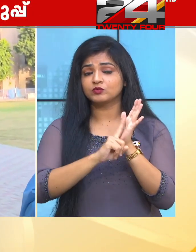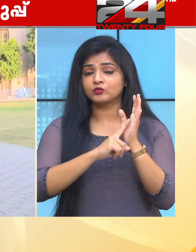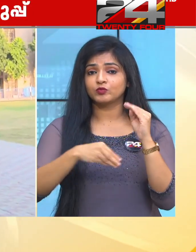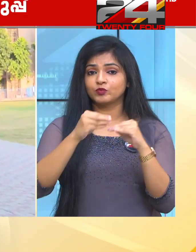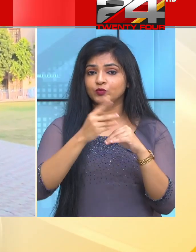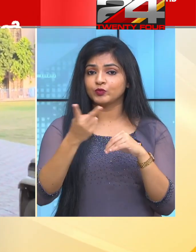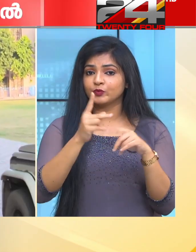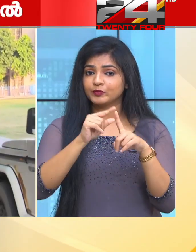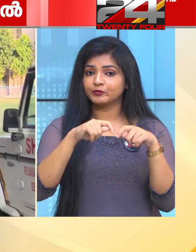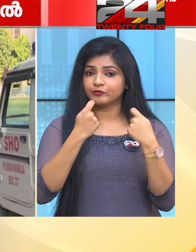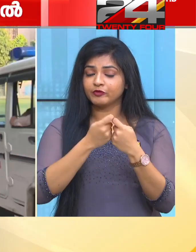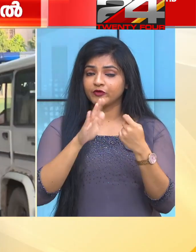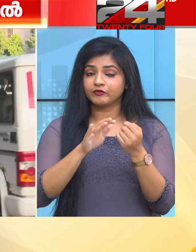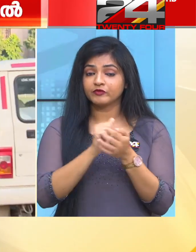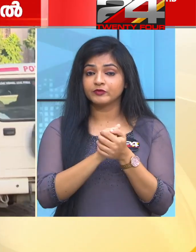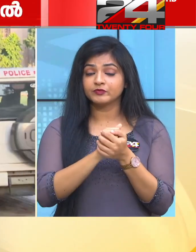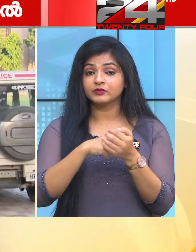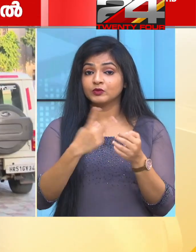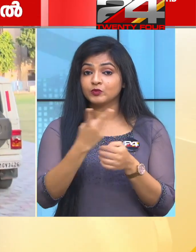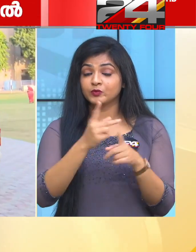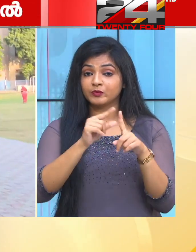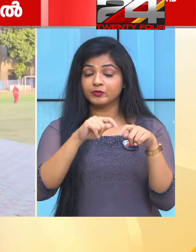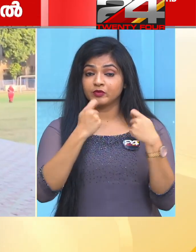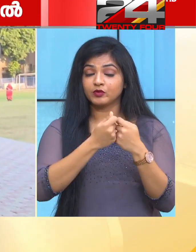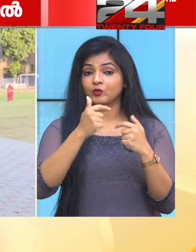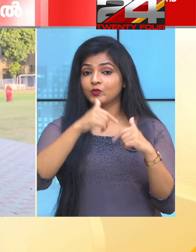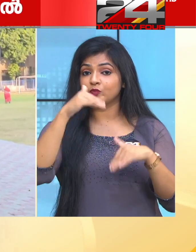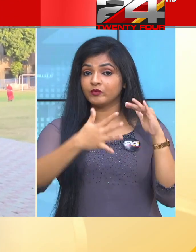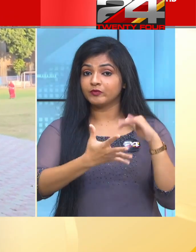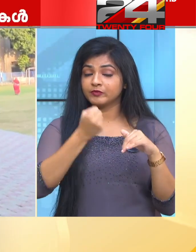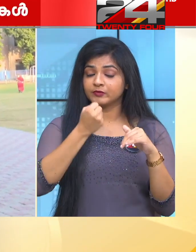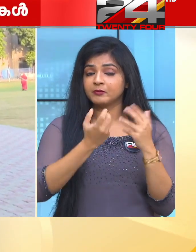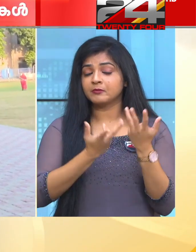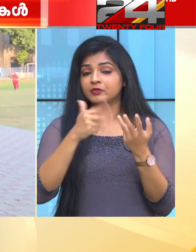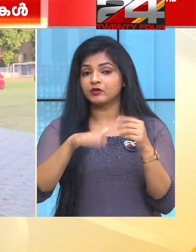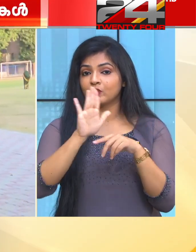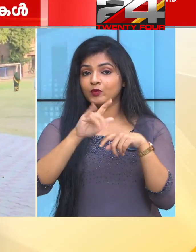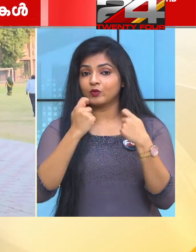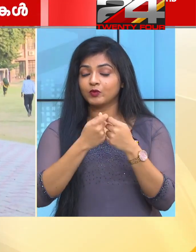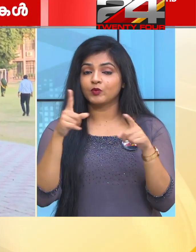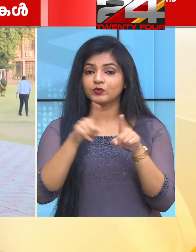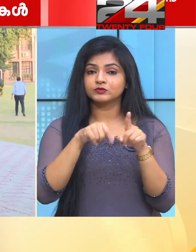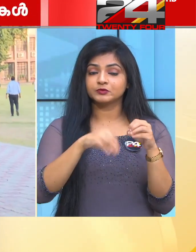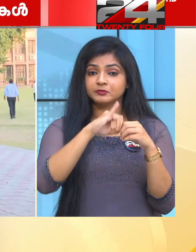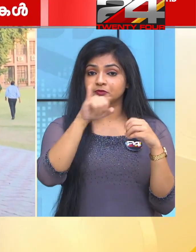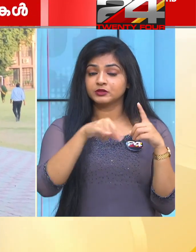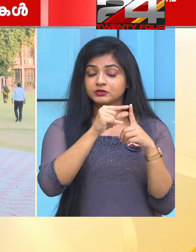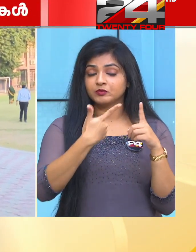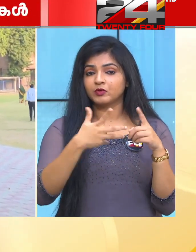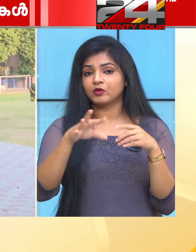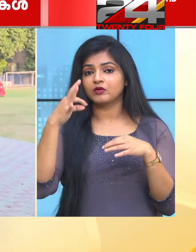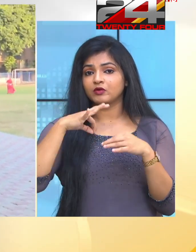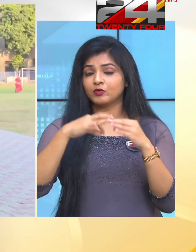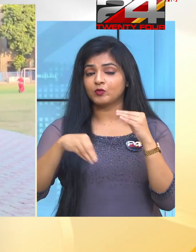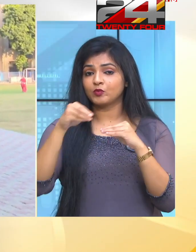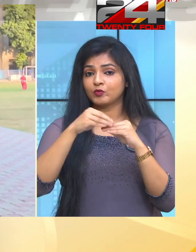ഇരു പാർട്ടികളും മുന്നോട്ട് വെച്ചിട്ടുണ്ടായിരുന്നത്. അതുകൊണ്ട് തന്നെ ഈ ഇരു പാർട്ടികൾക്കും ലഭിക്കുന്ന വോട്ടുകൾ അതൊരു പക്ഷേ കോൺഗ്രസിനെയും ഒപ്പം തന്നെ BJPയും സംബന്ധിച്ചിടത്തോളം